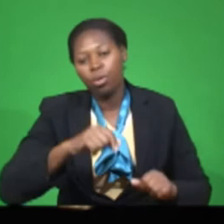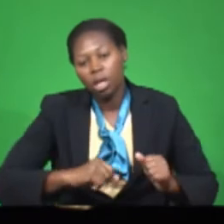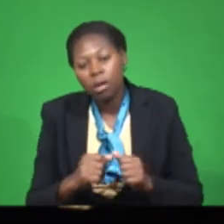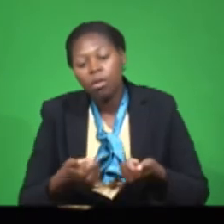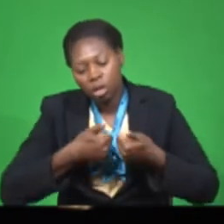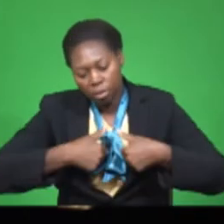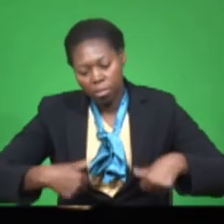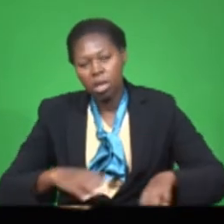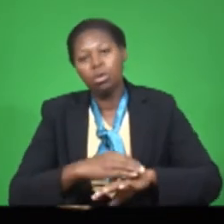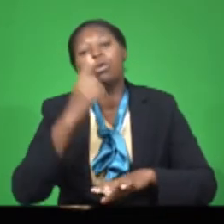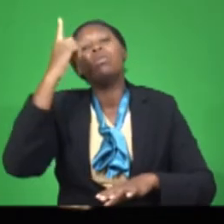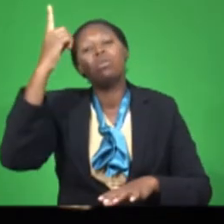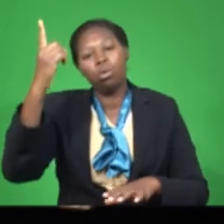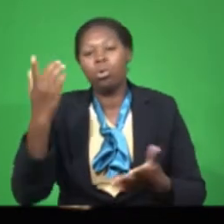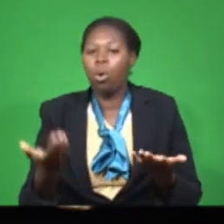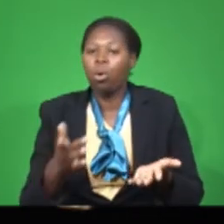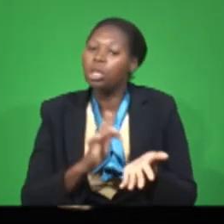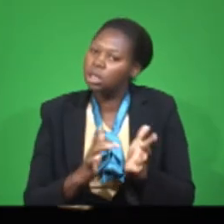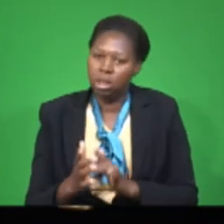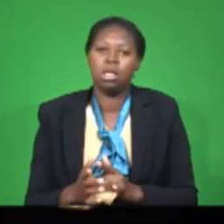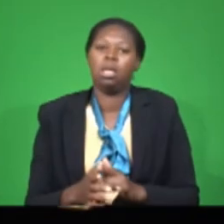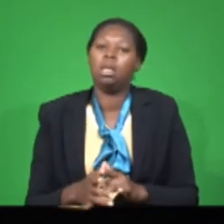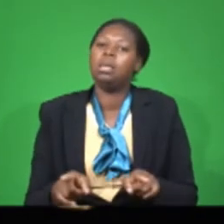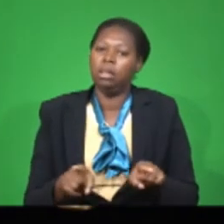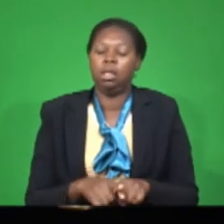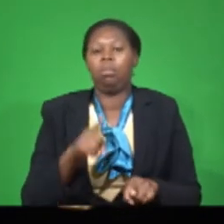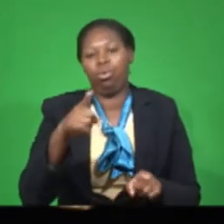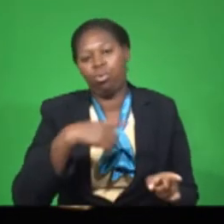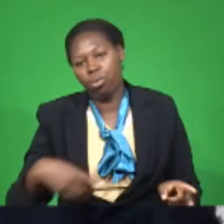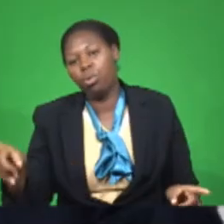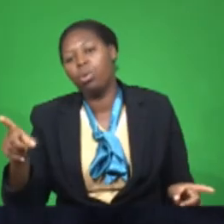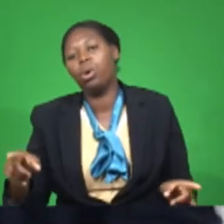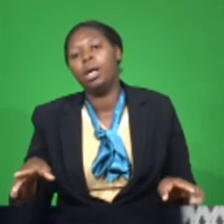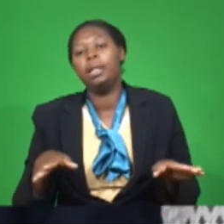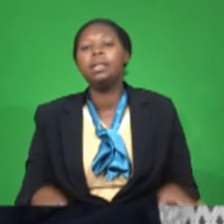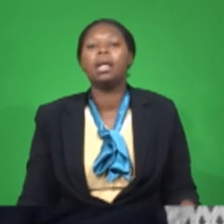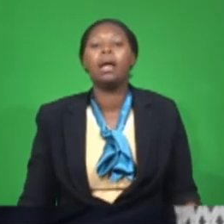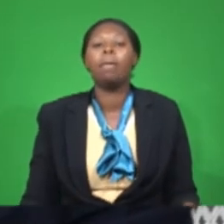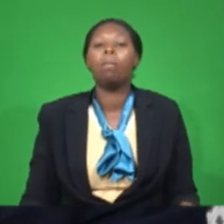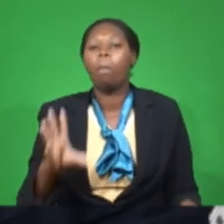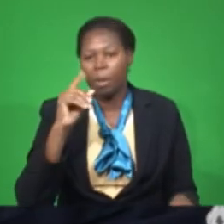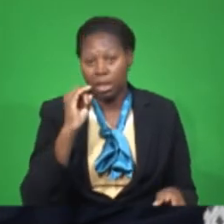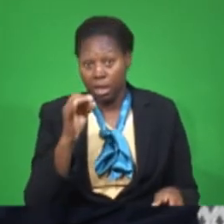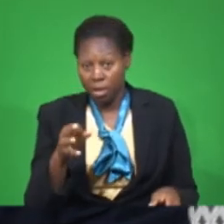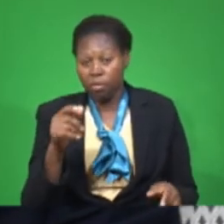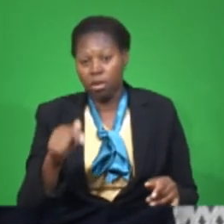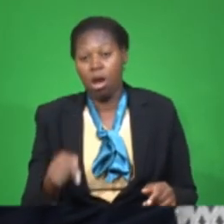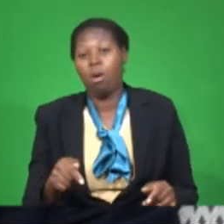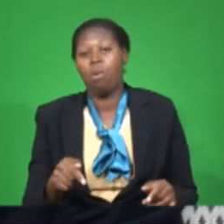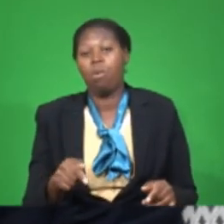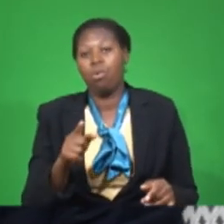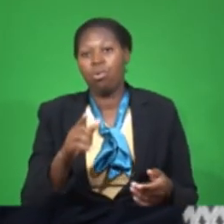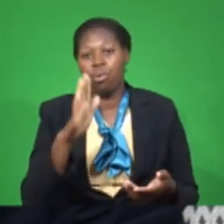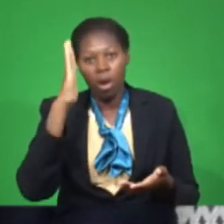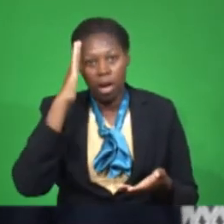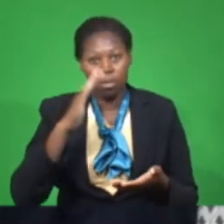upenyu usingaperi panouya Jesu topfekedzwa kusafa nekusabora. Toda kutenda vaterere, toda kutenda nekunaka